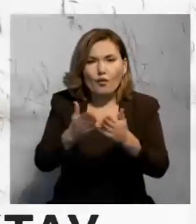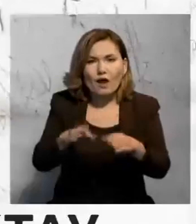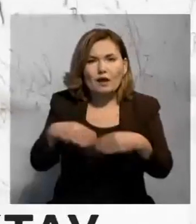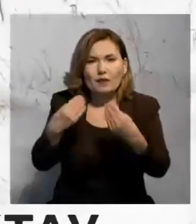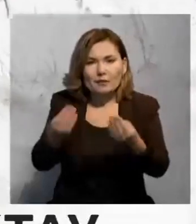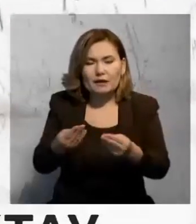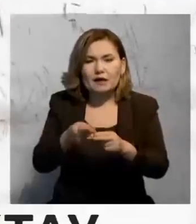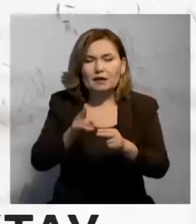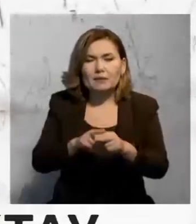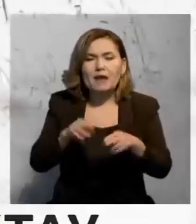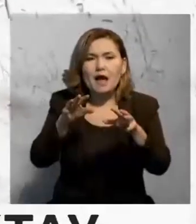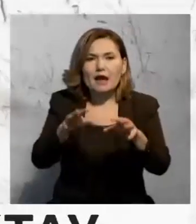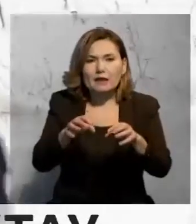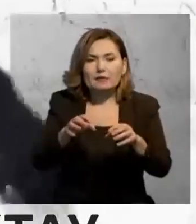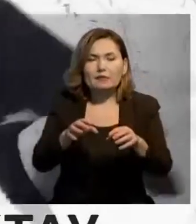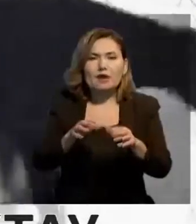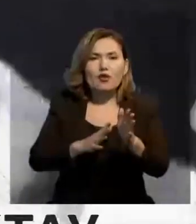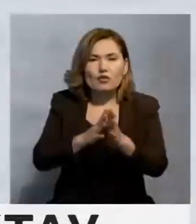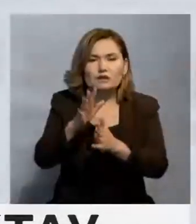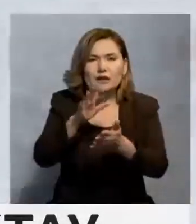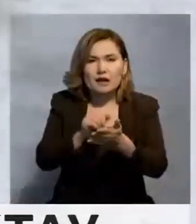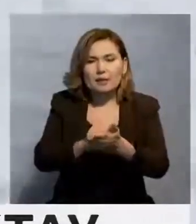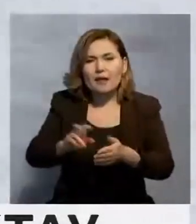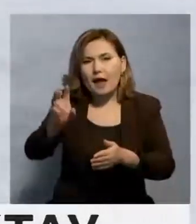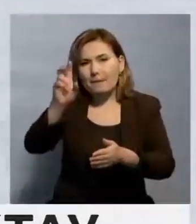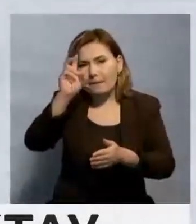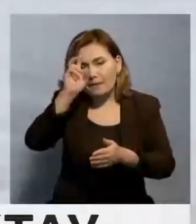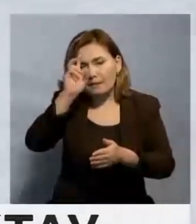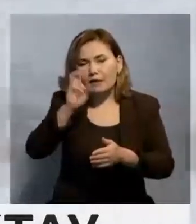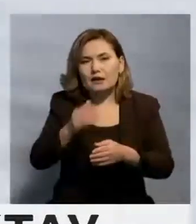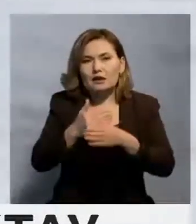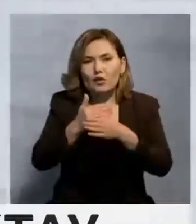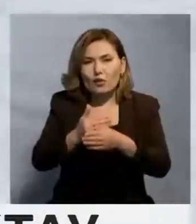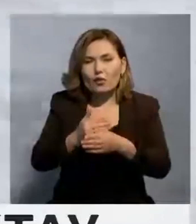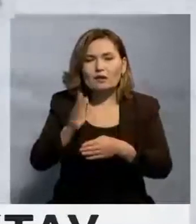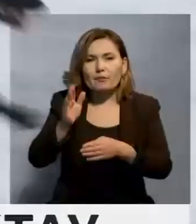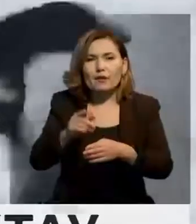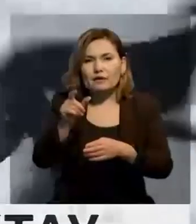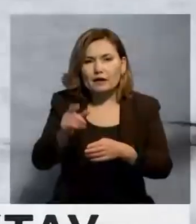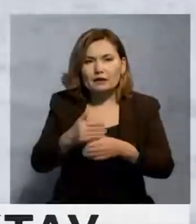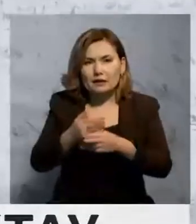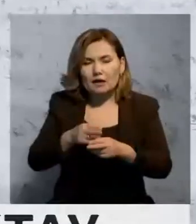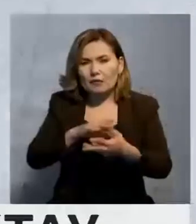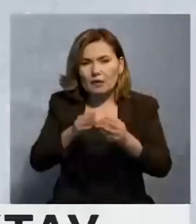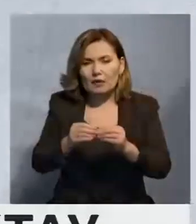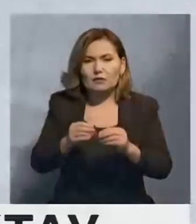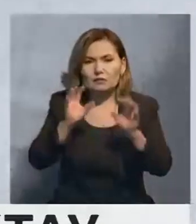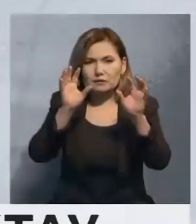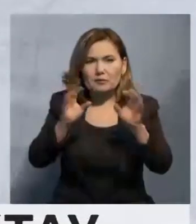өсірумен айналысатын жеке және заңды тұлғаларға мемлекеттік қолдау көрсетіледі. Өкілетті орган құрылып, құзыреті